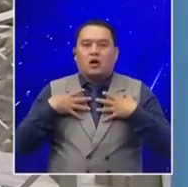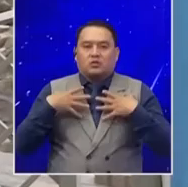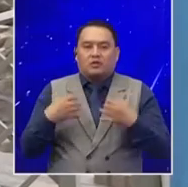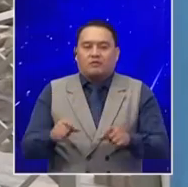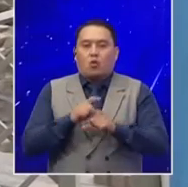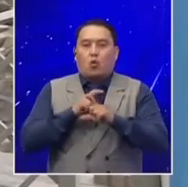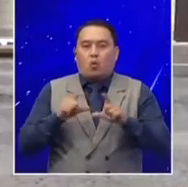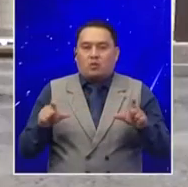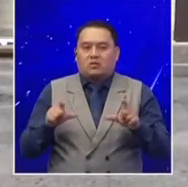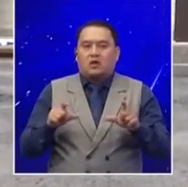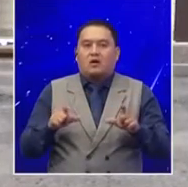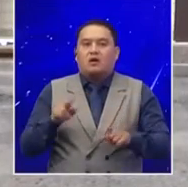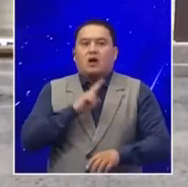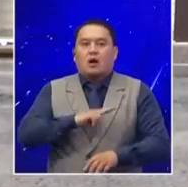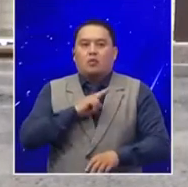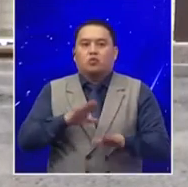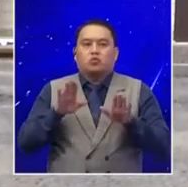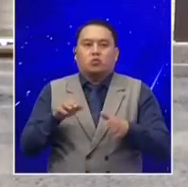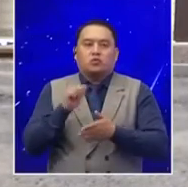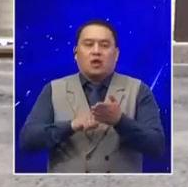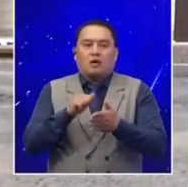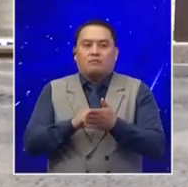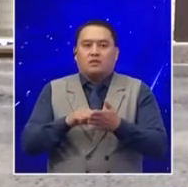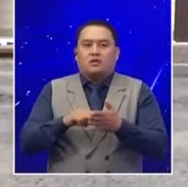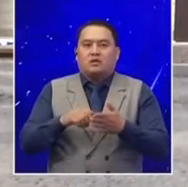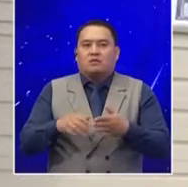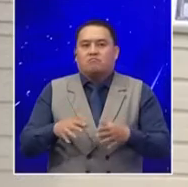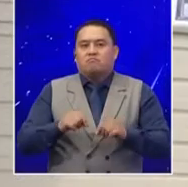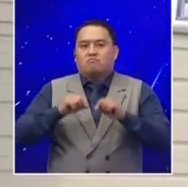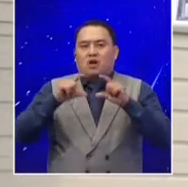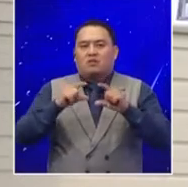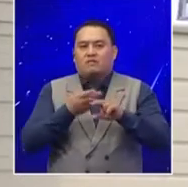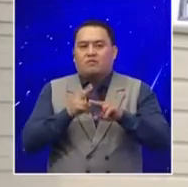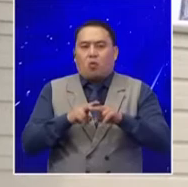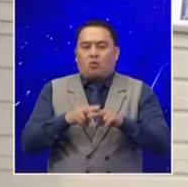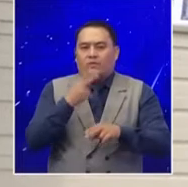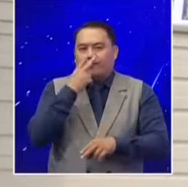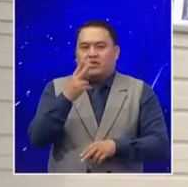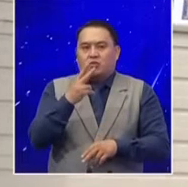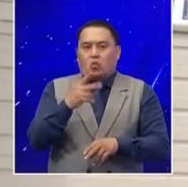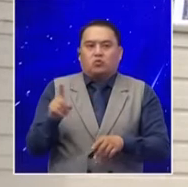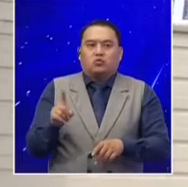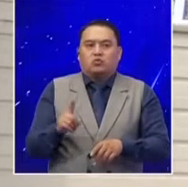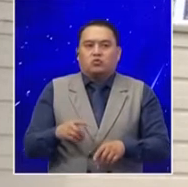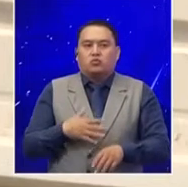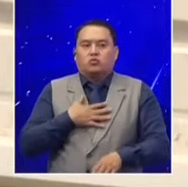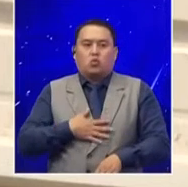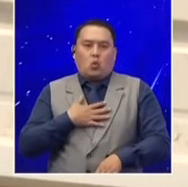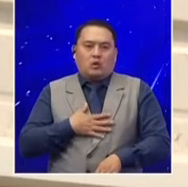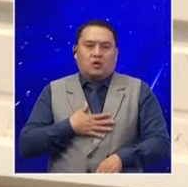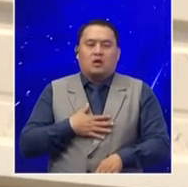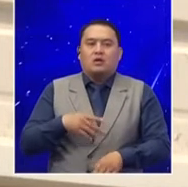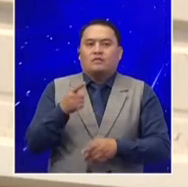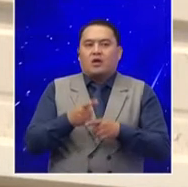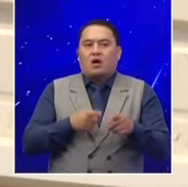физкультурно-оздоровительный комплекс, и работы вызвали одни нарекания. Вмятины и широкие зазоры на фасаде здания видны невооруженным глазом. Немалую